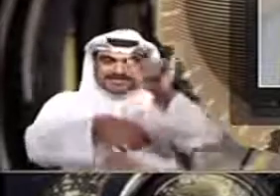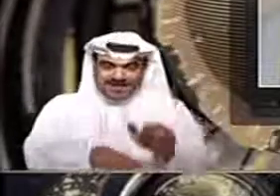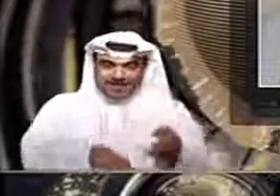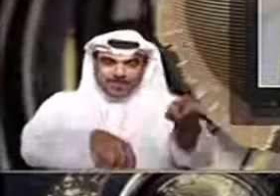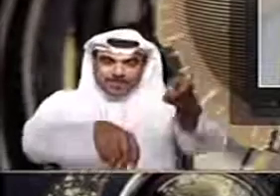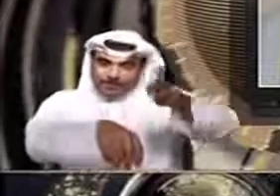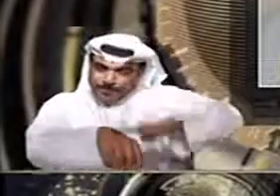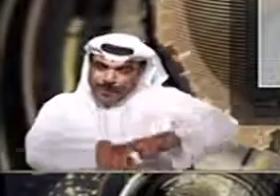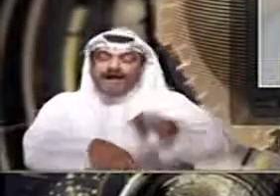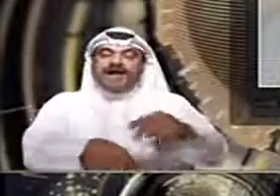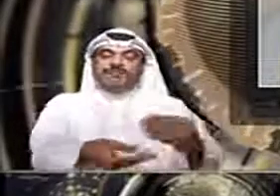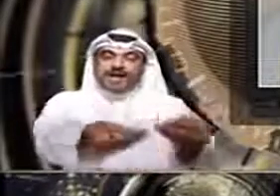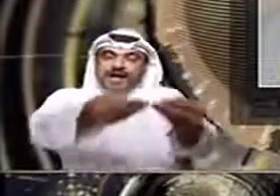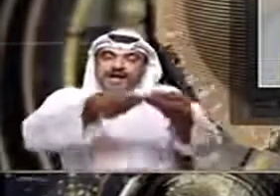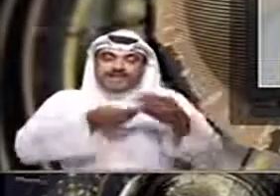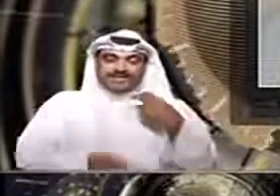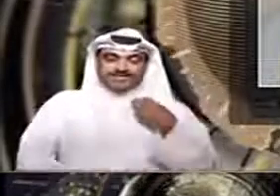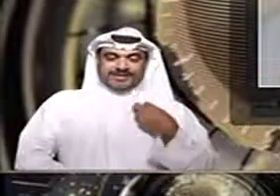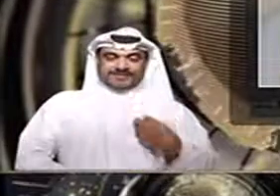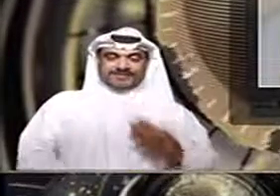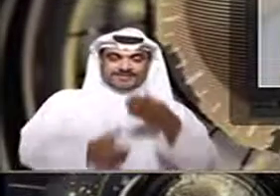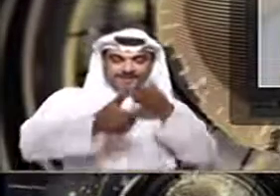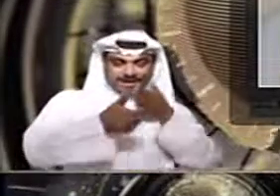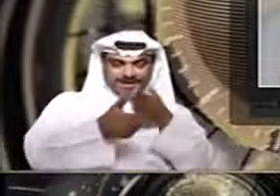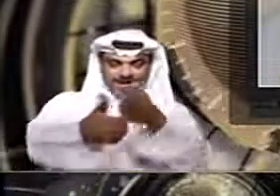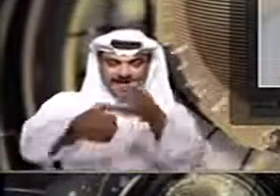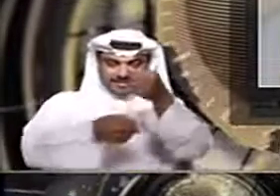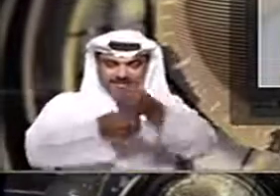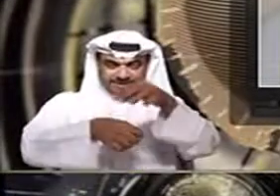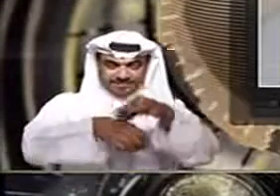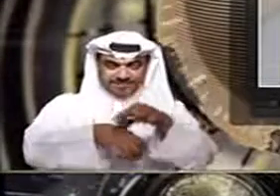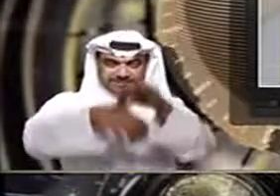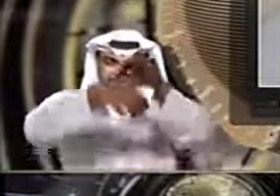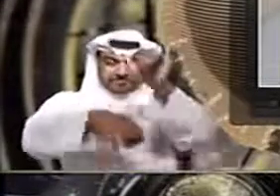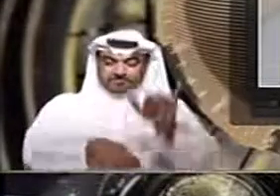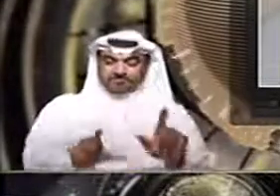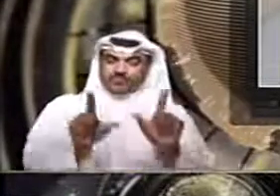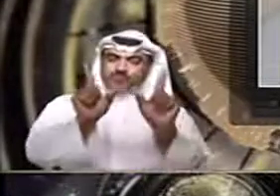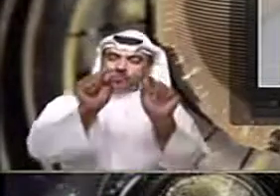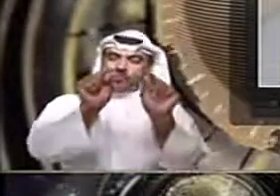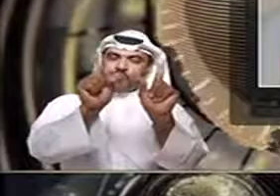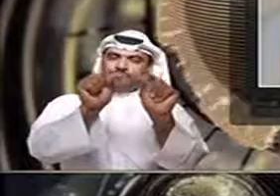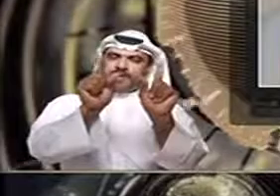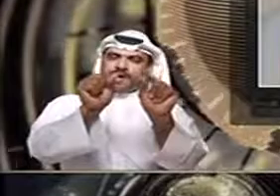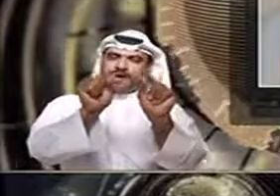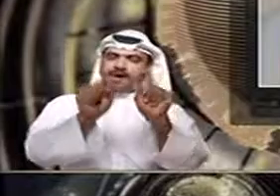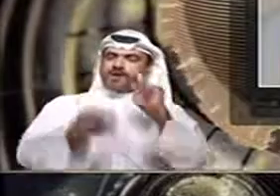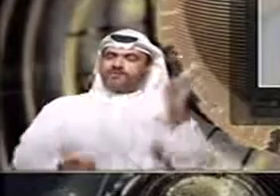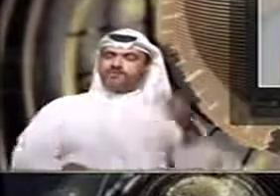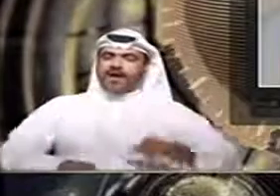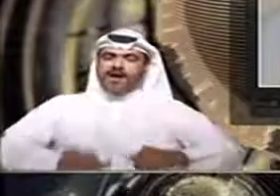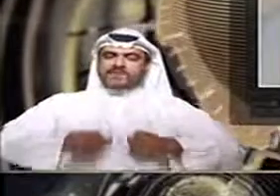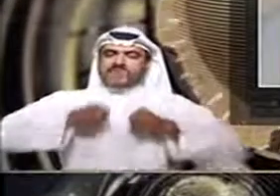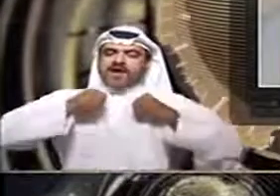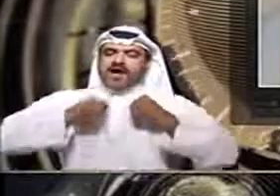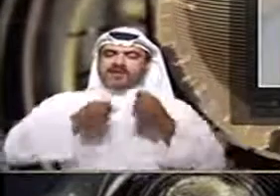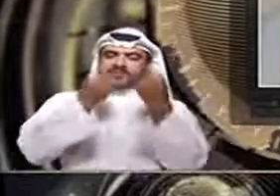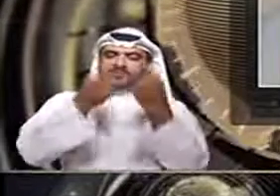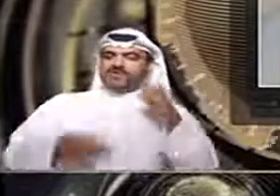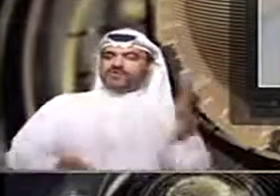قائد العمل الإنساني، مؤكدا سموه رعاه الله أن هذا التكريم المتميز والذي هو محل فخر واعتزاز